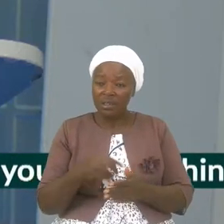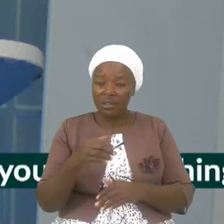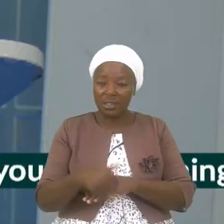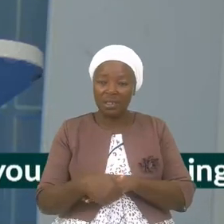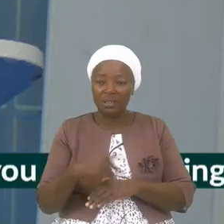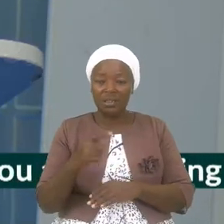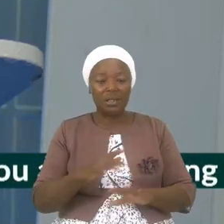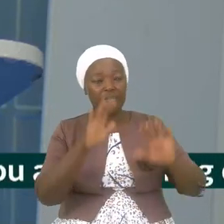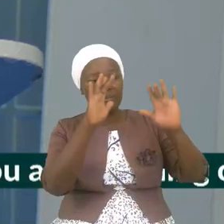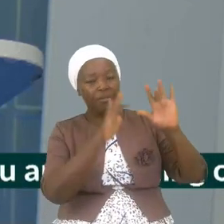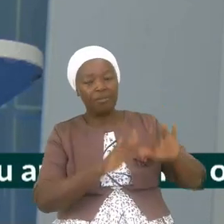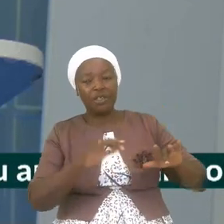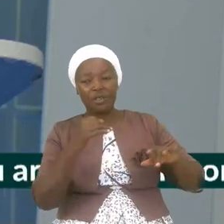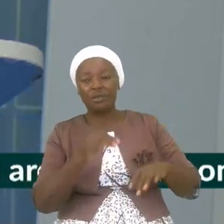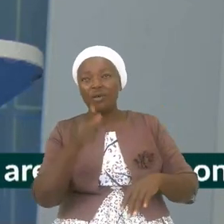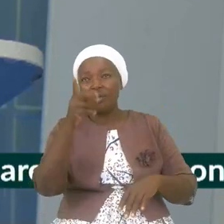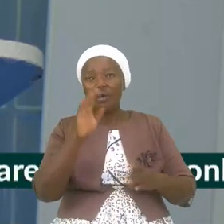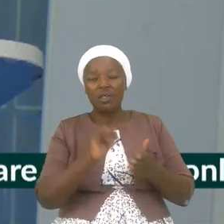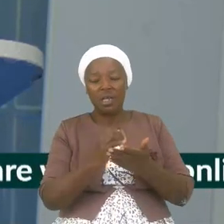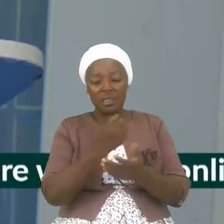La miséricorde de Dieu qui sauve.